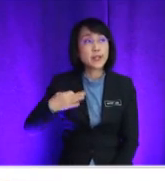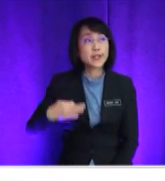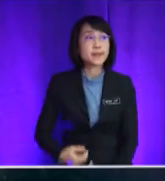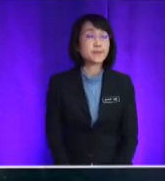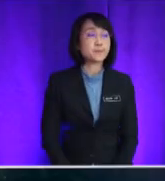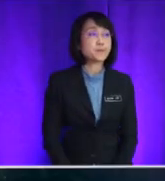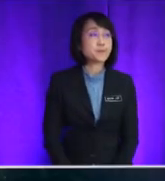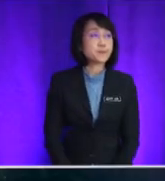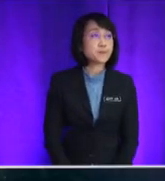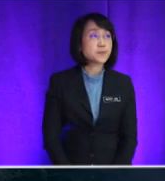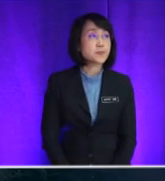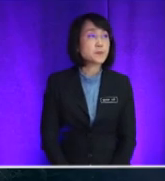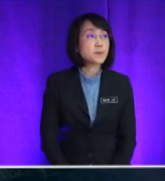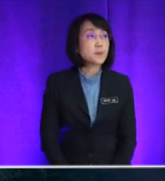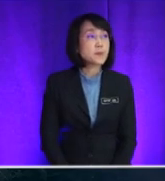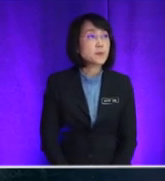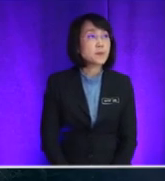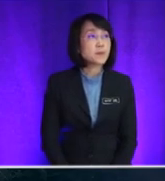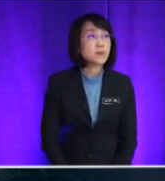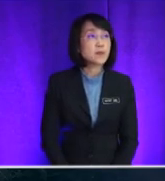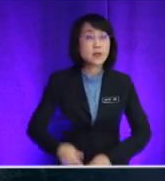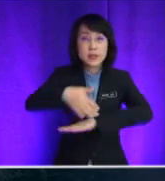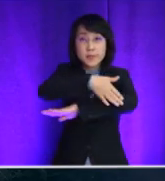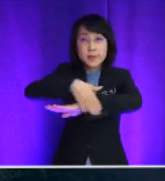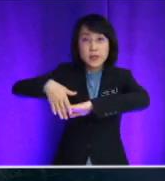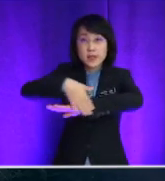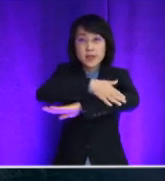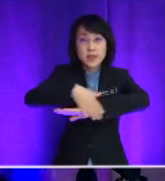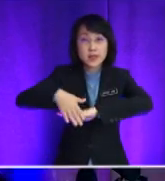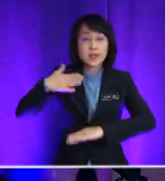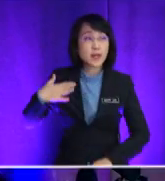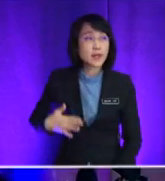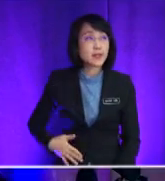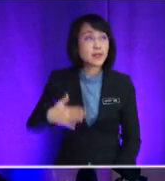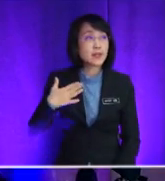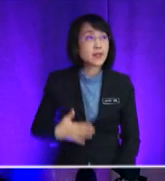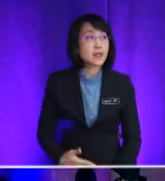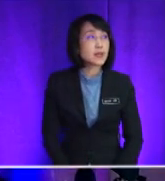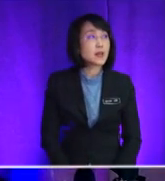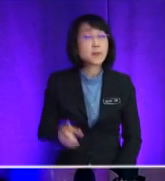tahu adalah daripada tepi kain tepi kain di sini